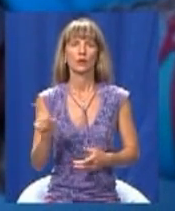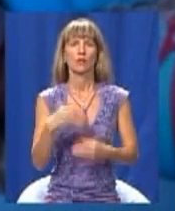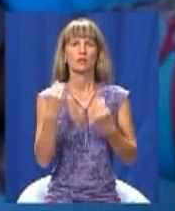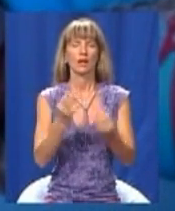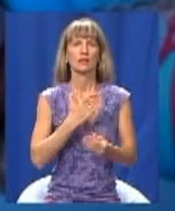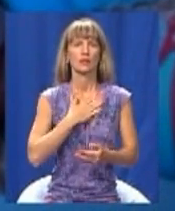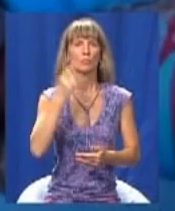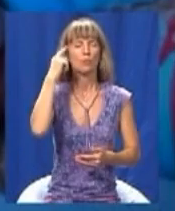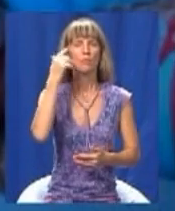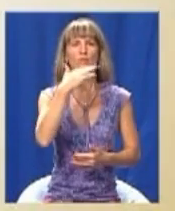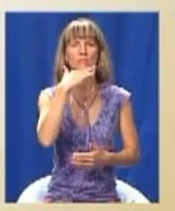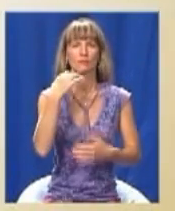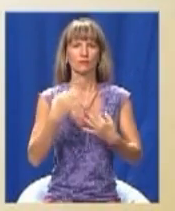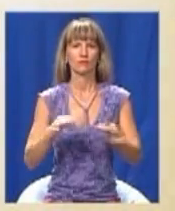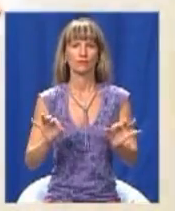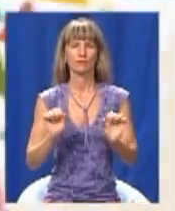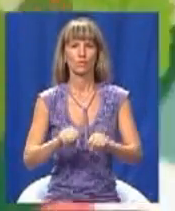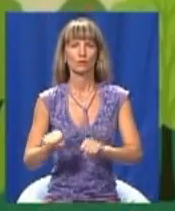мозку безмежні можливості.